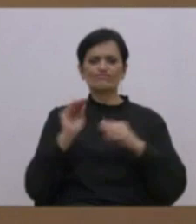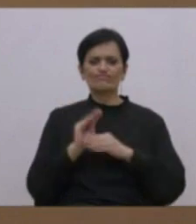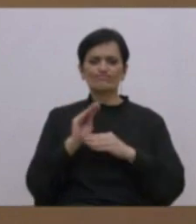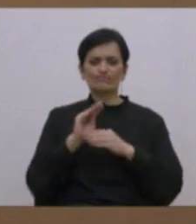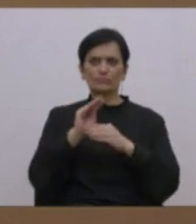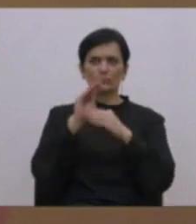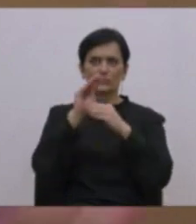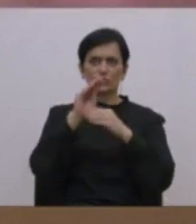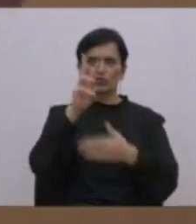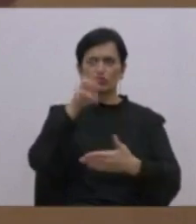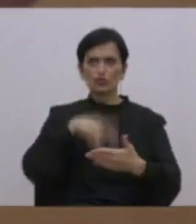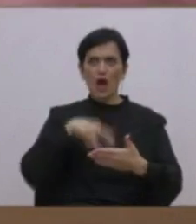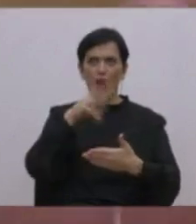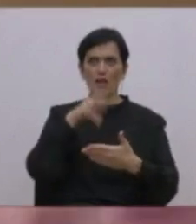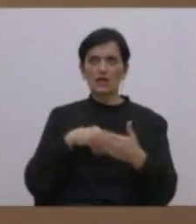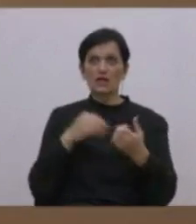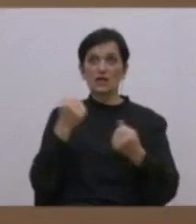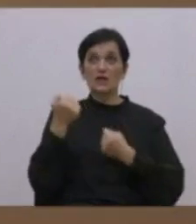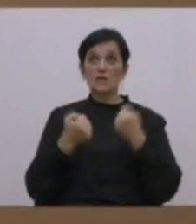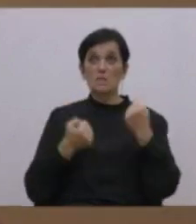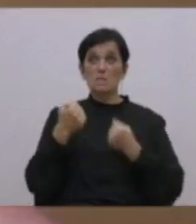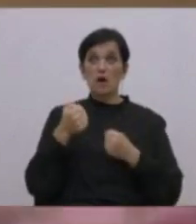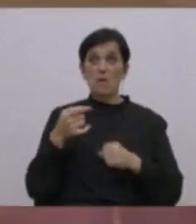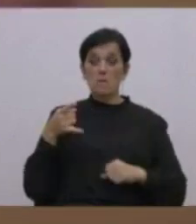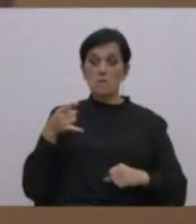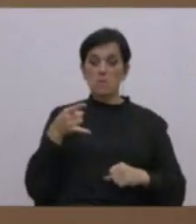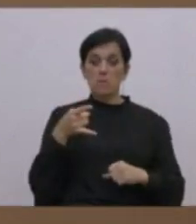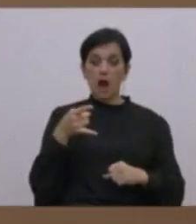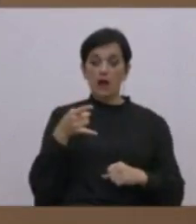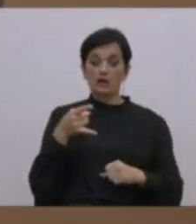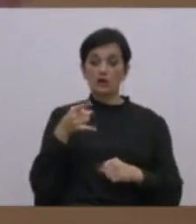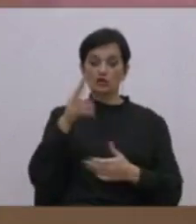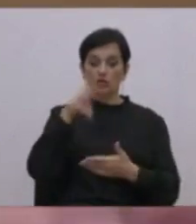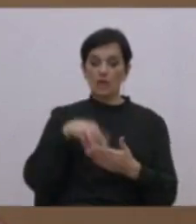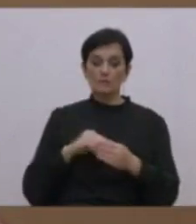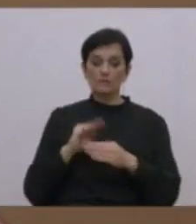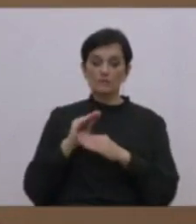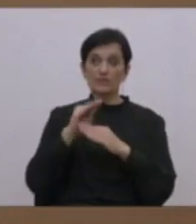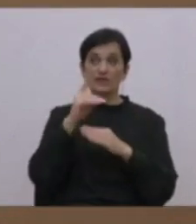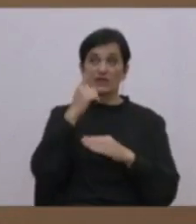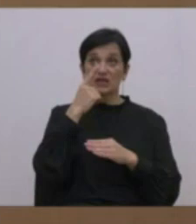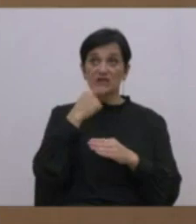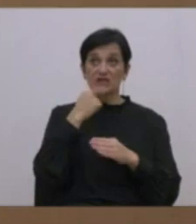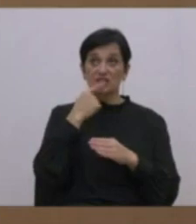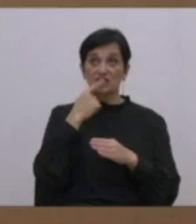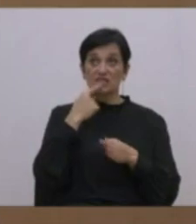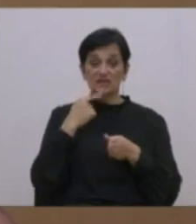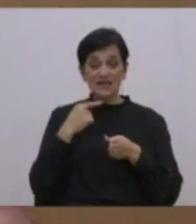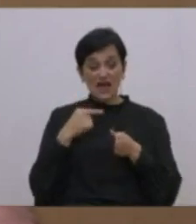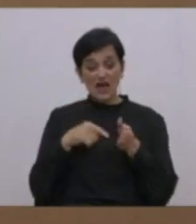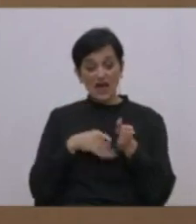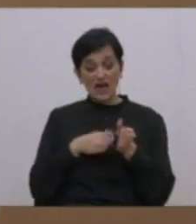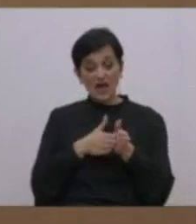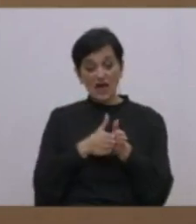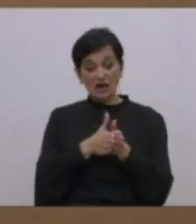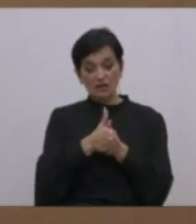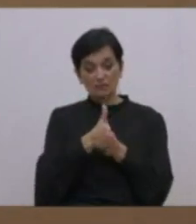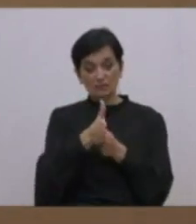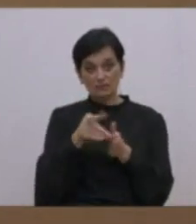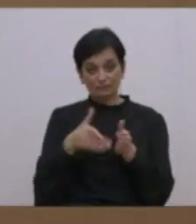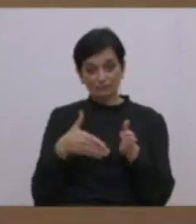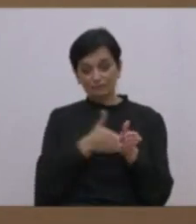ჯარიმის. მანქანის პარკირების ჯარიმას ზრდით, წითელი ხაზი, ღერძულა ხაზის გადაკვეთას